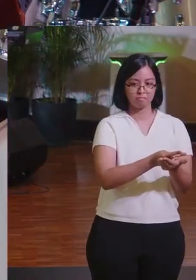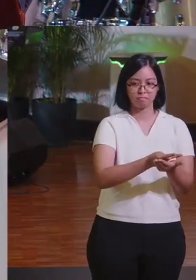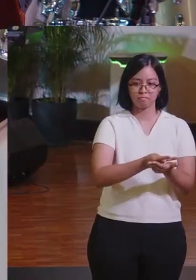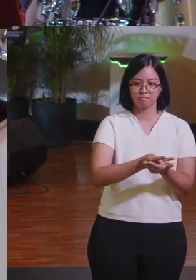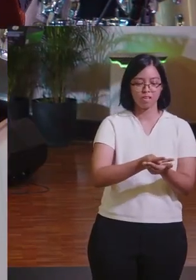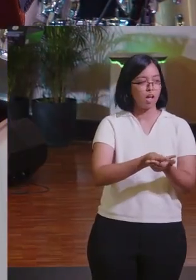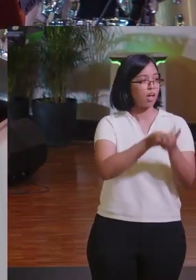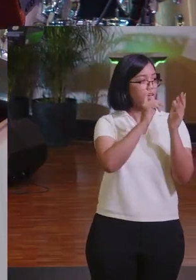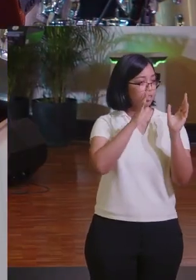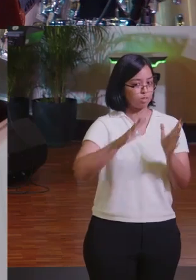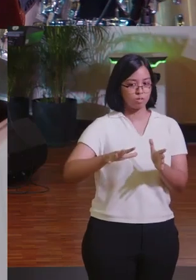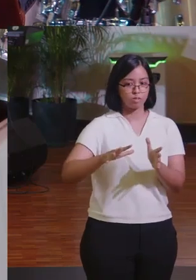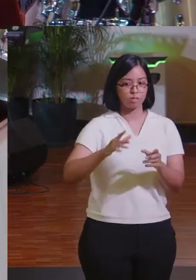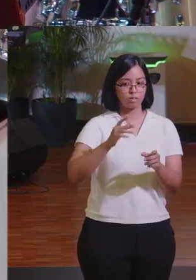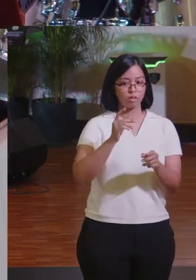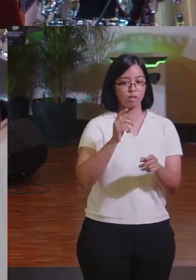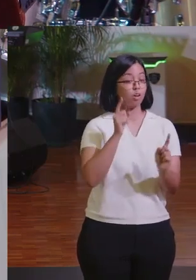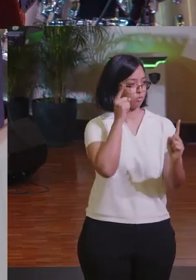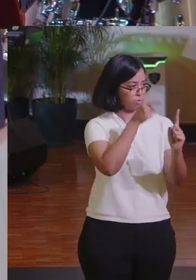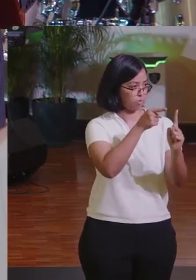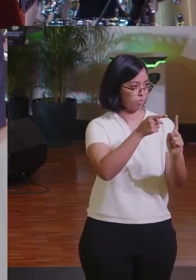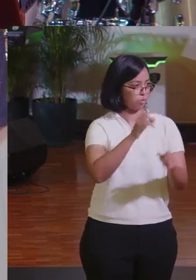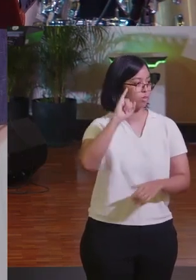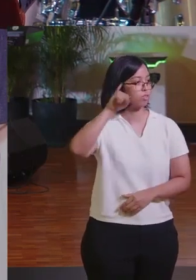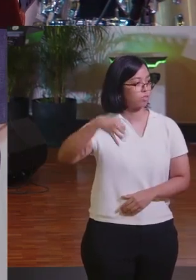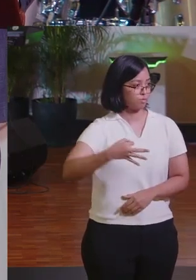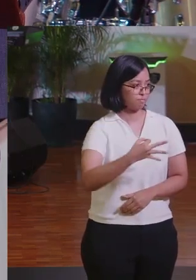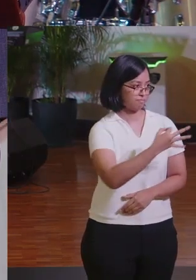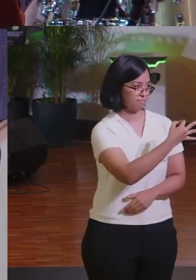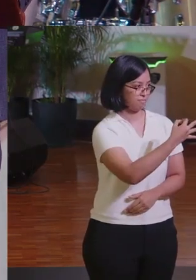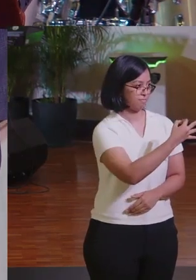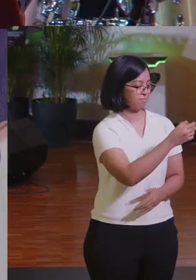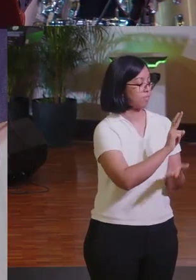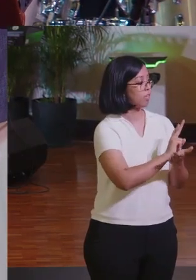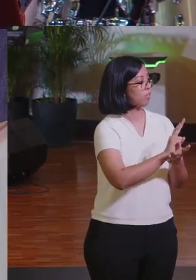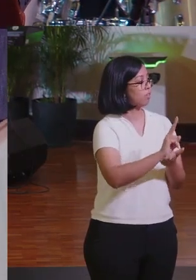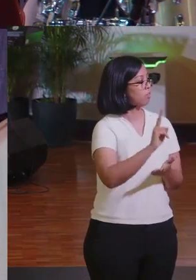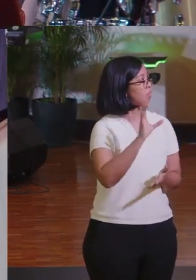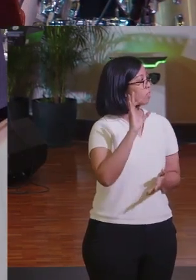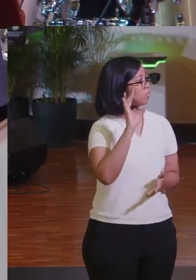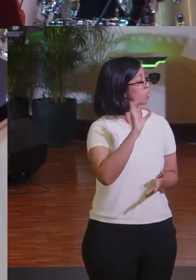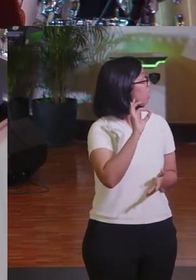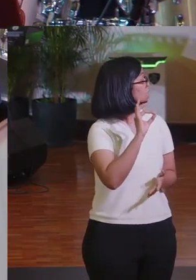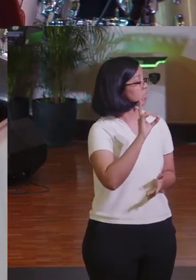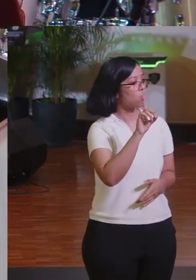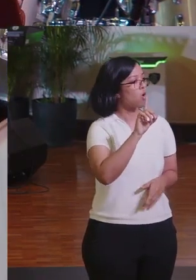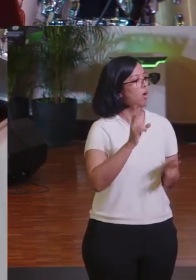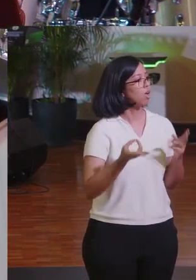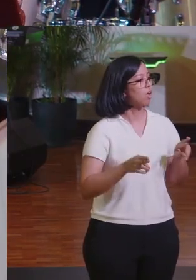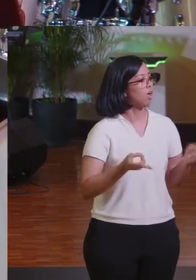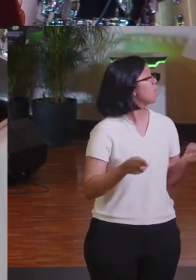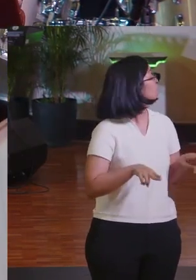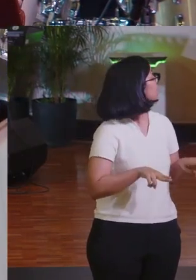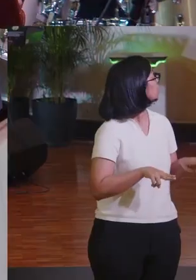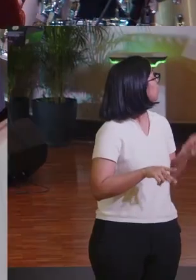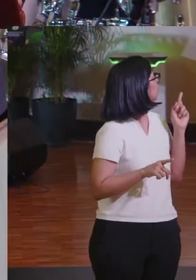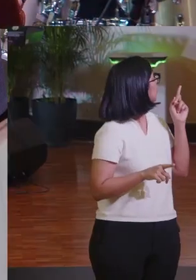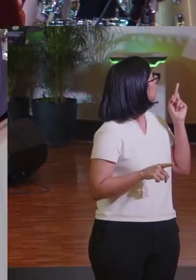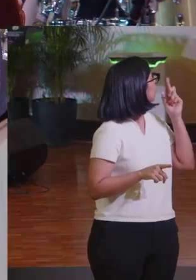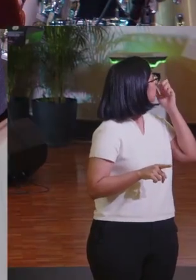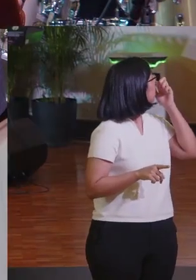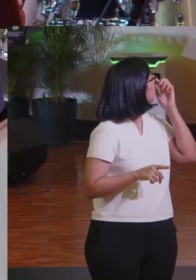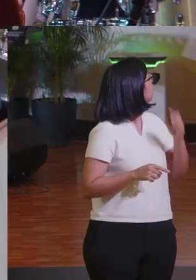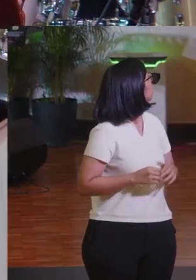kay Jonah. Verse 7 po, palabunutan. Verse 8, ano nangyari? Nung binasa natin kanina.